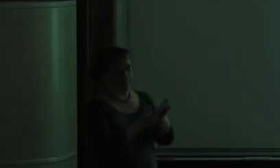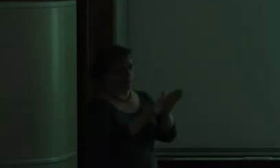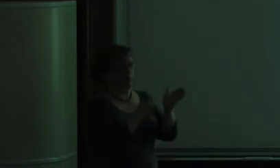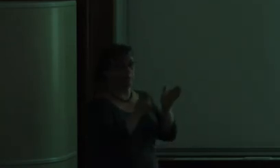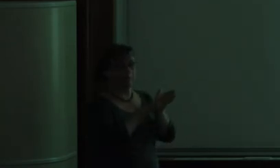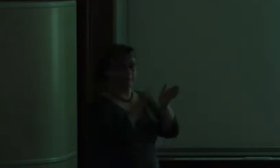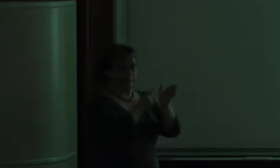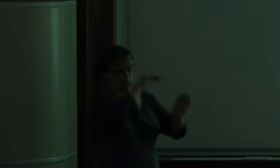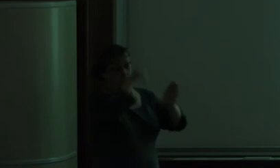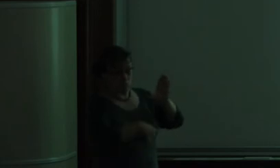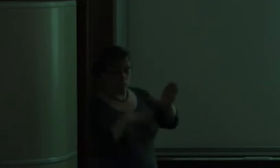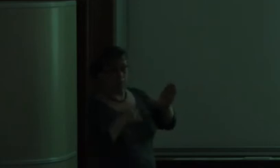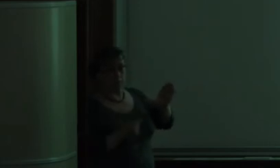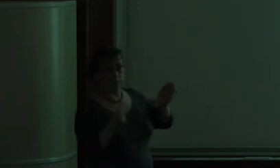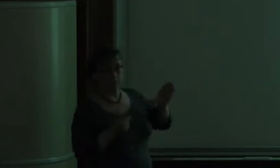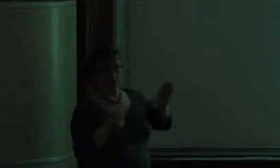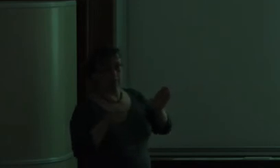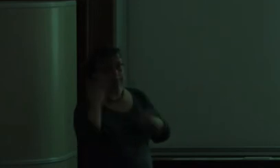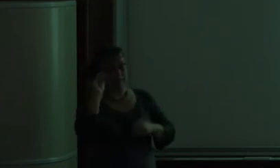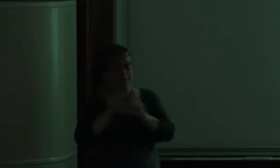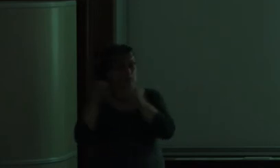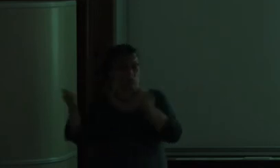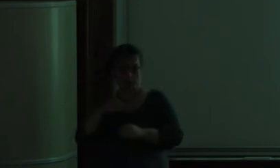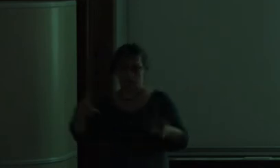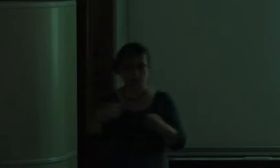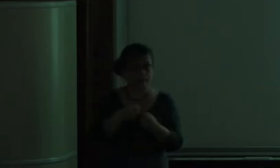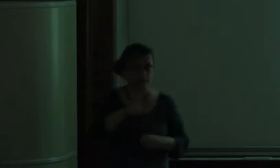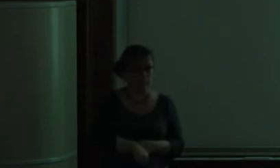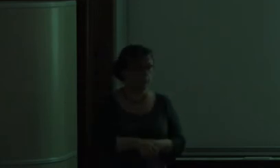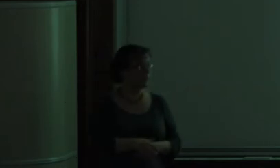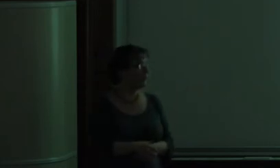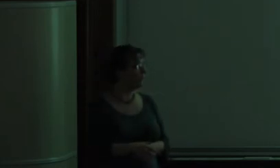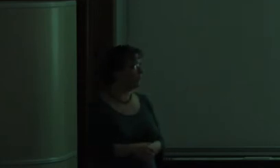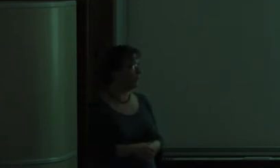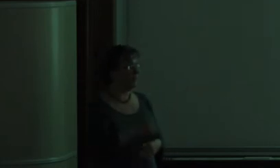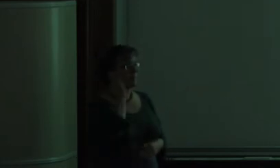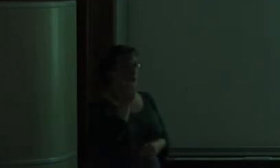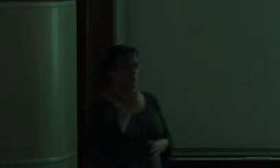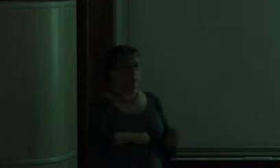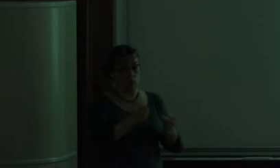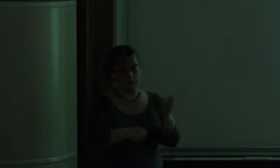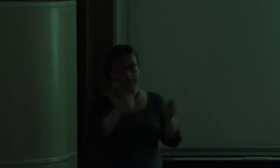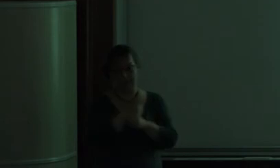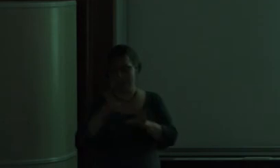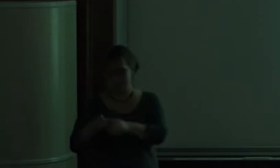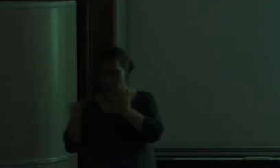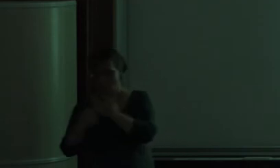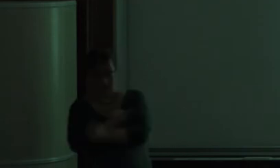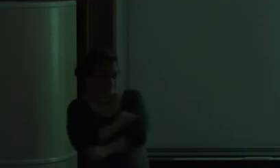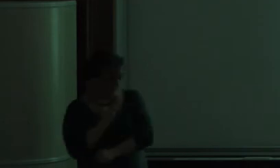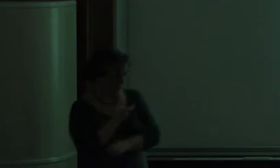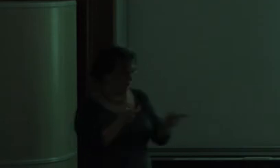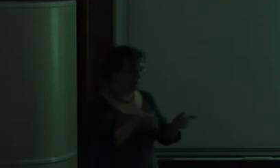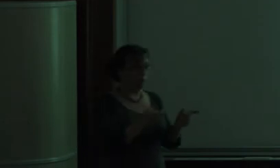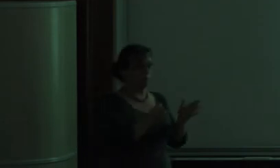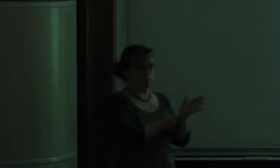itérables. Et dictionnaire est compatible avec les autres itérables. Et vous créez un dictionnaire à partir d'itérables, d'itérables. La boucle est